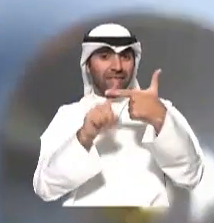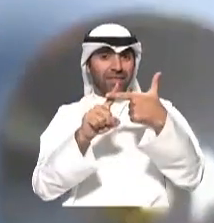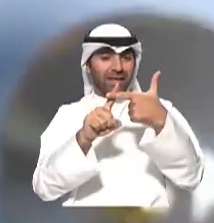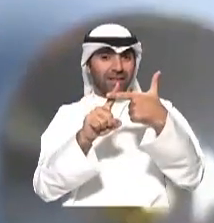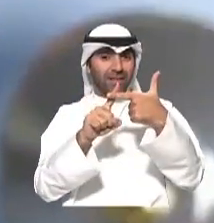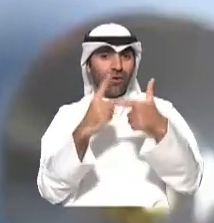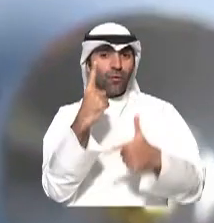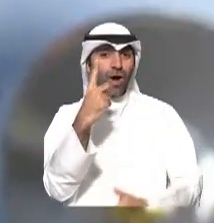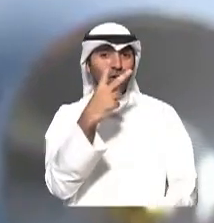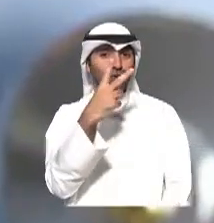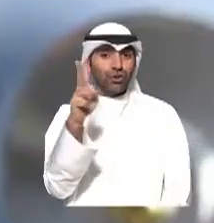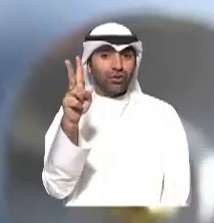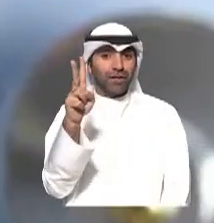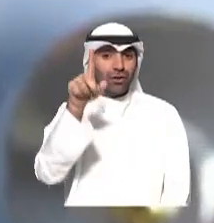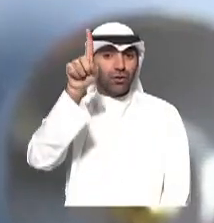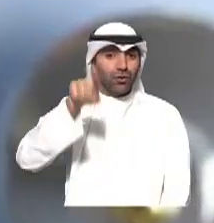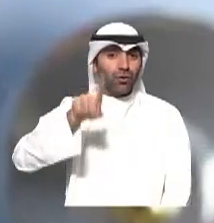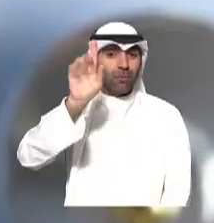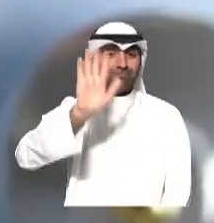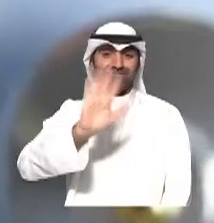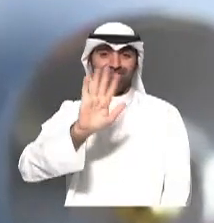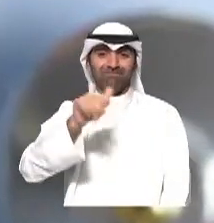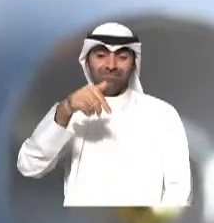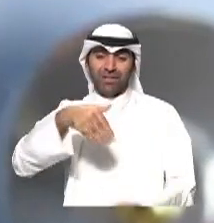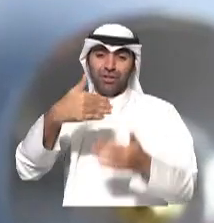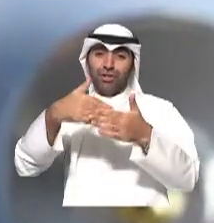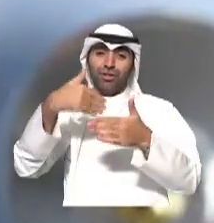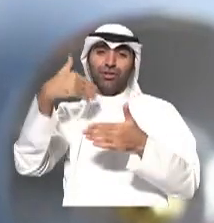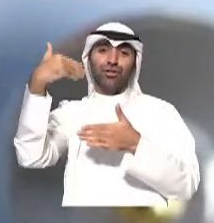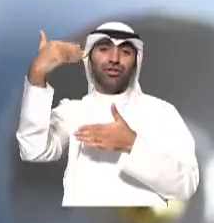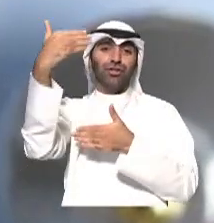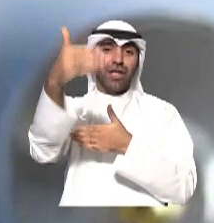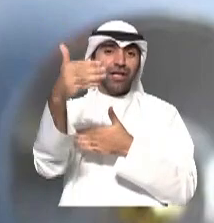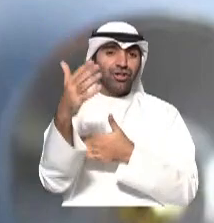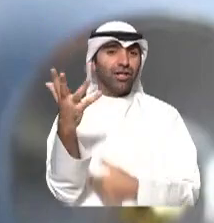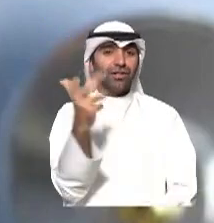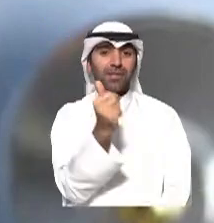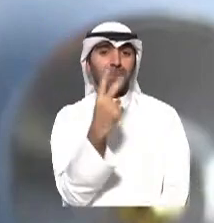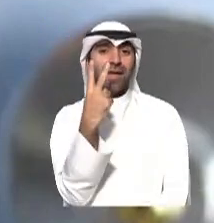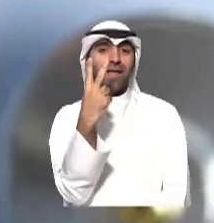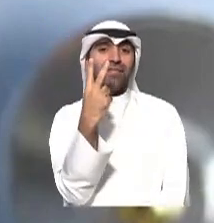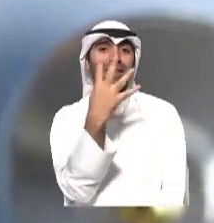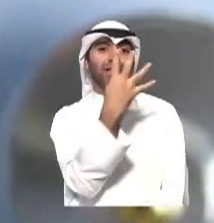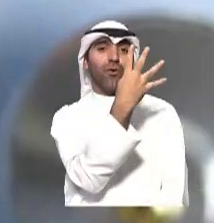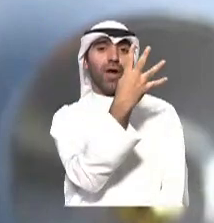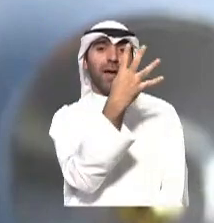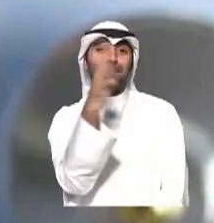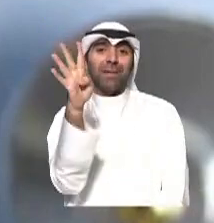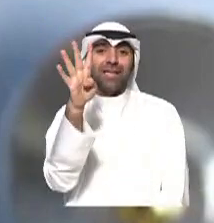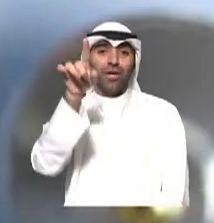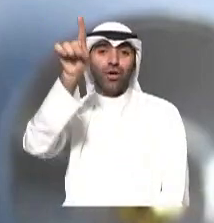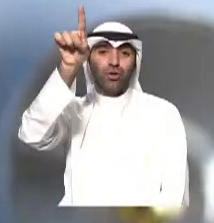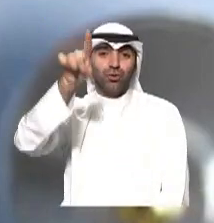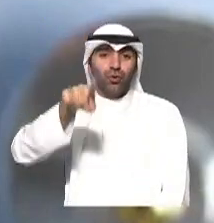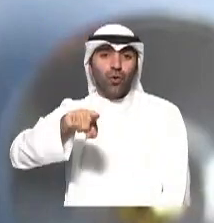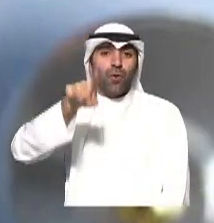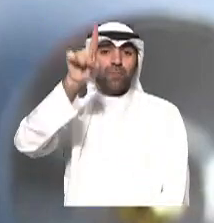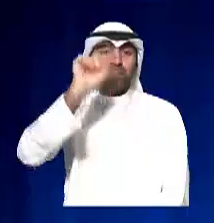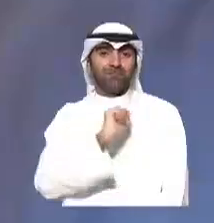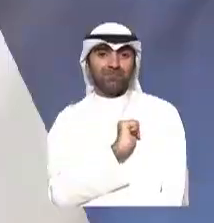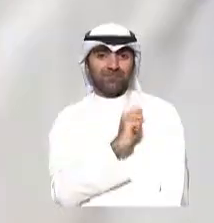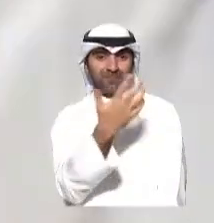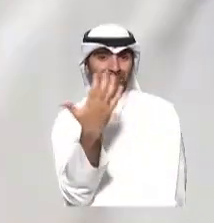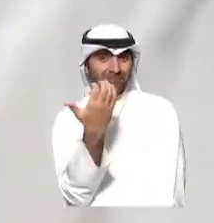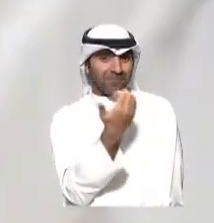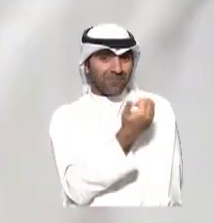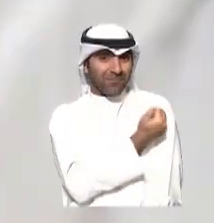60 عاما. وقالت الوزارة في بيان اليوم إن هذا التعديل يسري على كل من سيتلقى الجرعة الأولى من